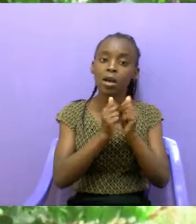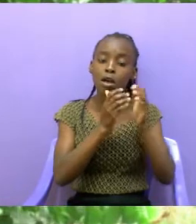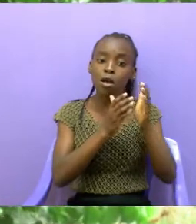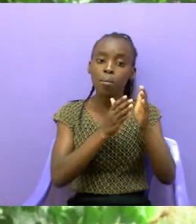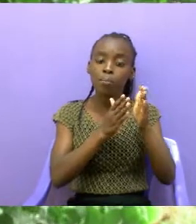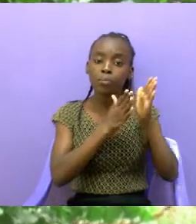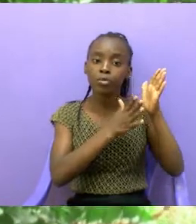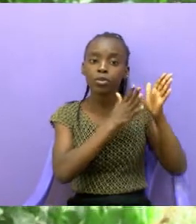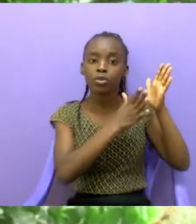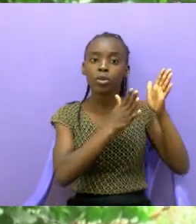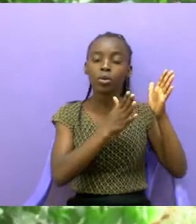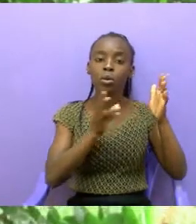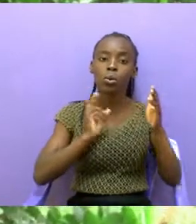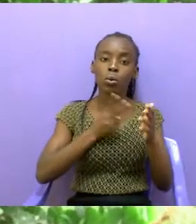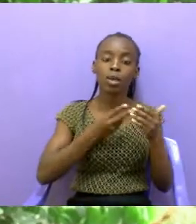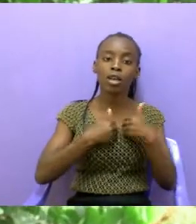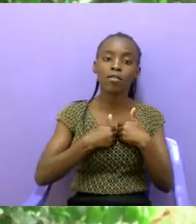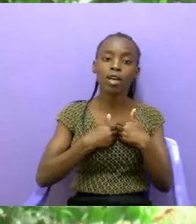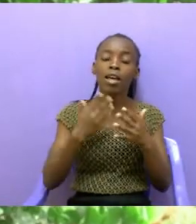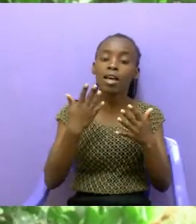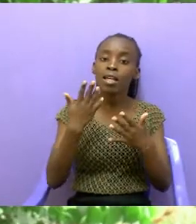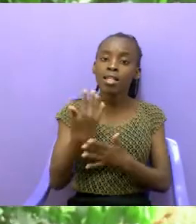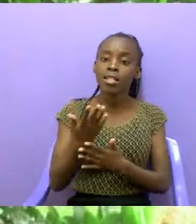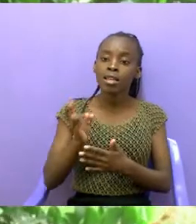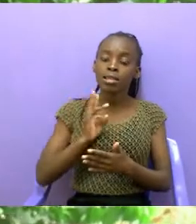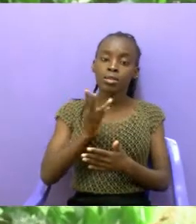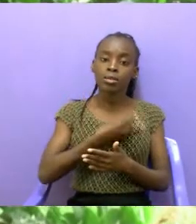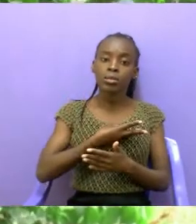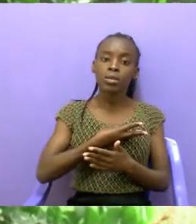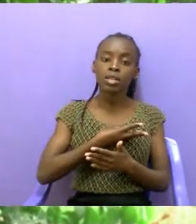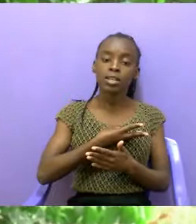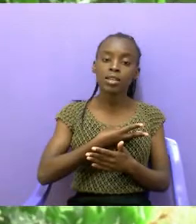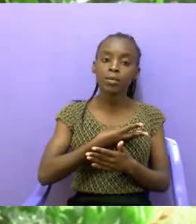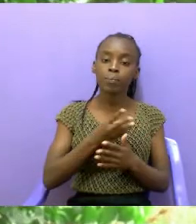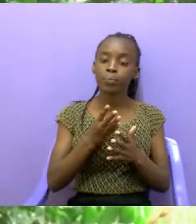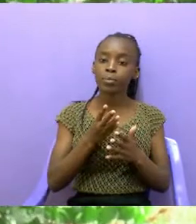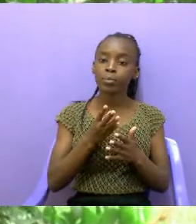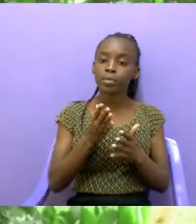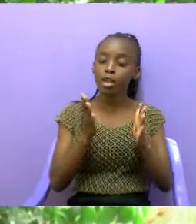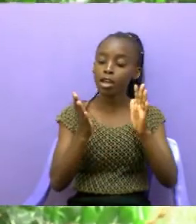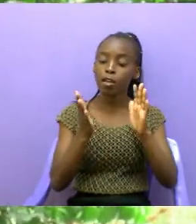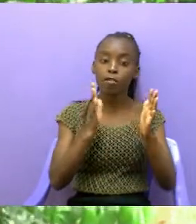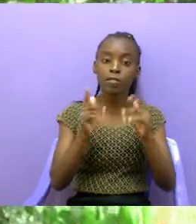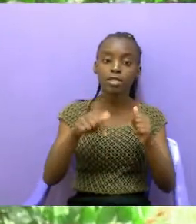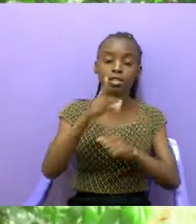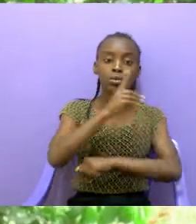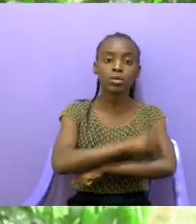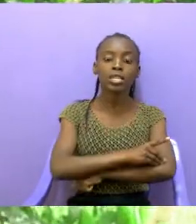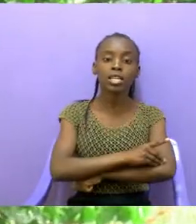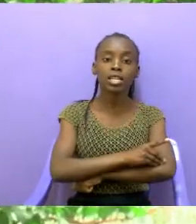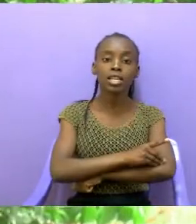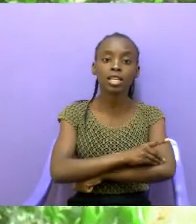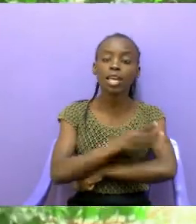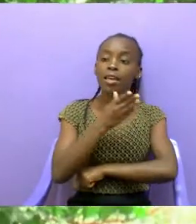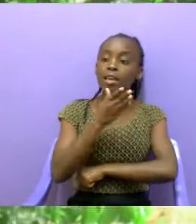Na mtu wa Mungu, mambo tunayopitia leo, ukisoma maandiko inasema si mapya. Ni mambo yalishawahi kuwako. Njaa